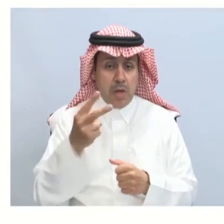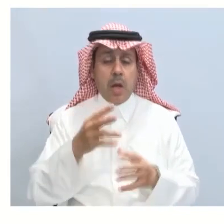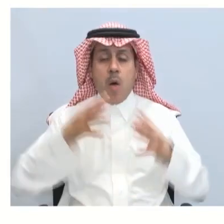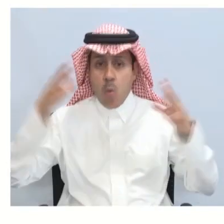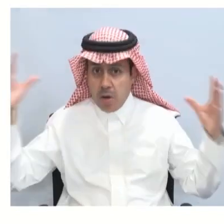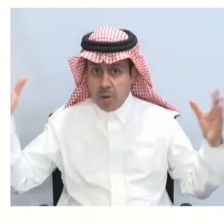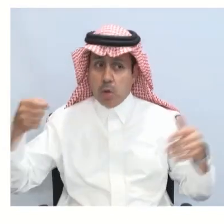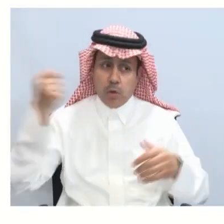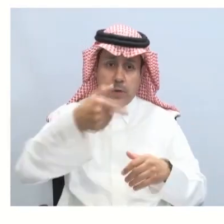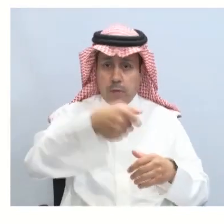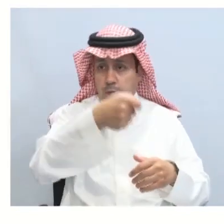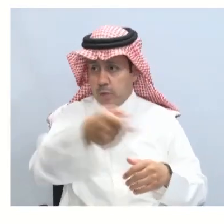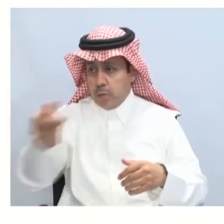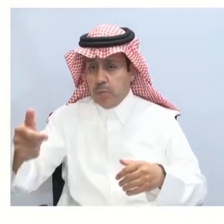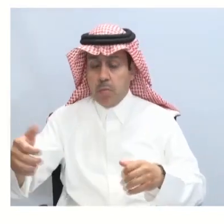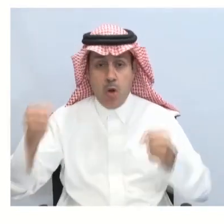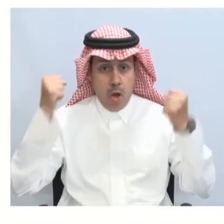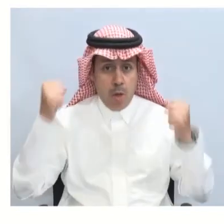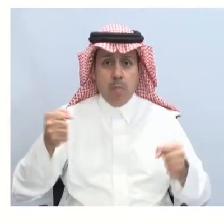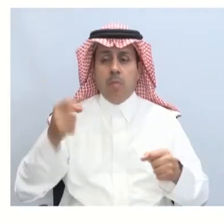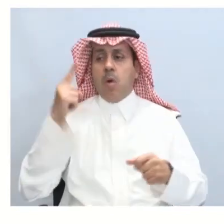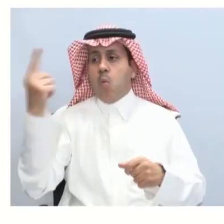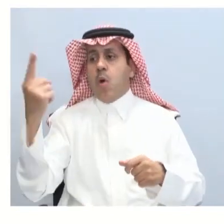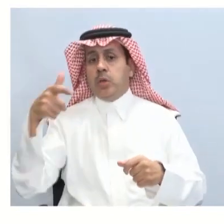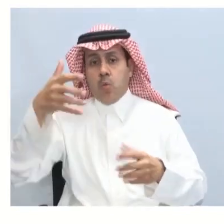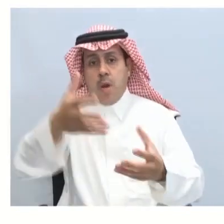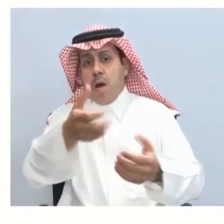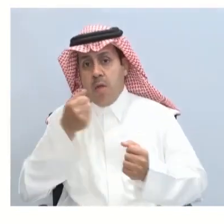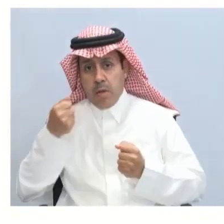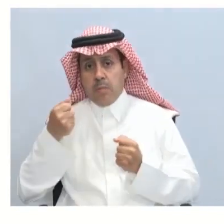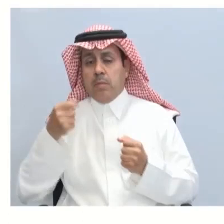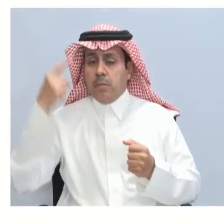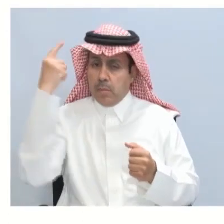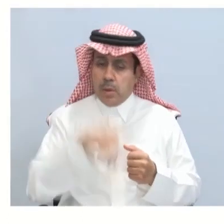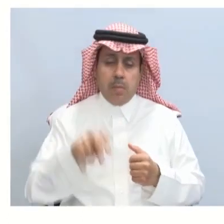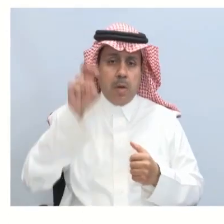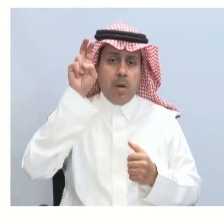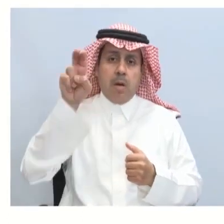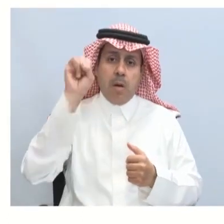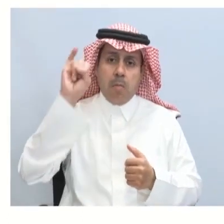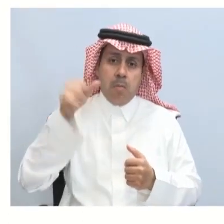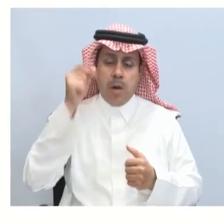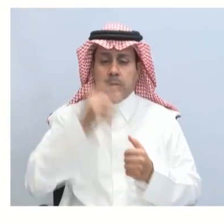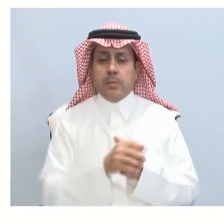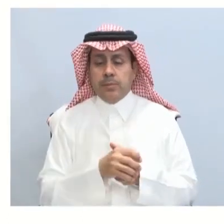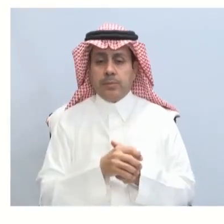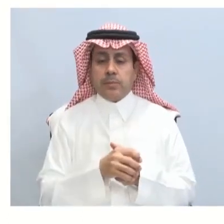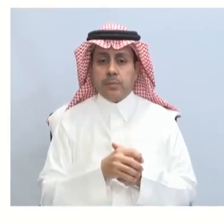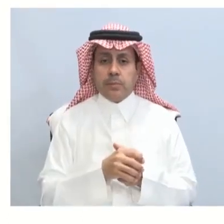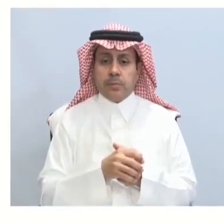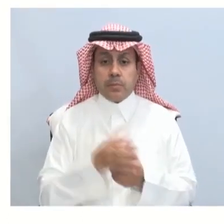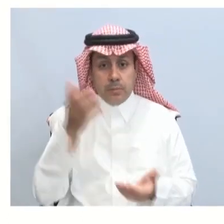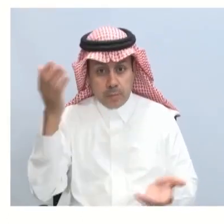اكثر على ان من غلب منهم فهي له فهذه صور صوره محرمه على الراجح من اقوال